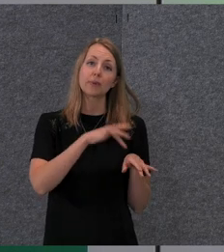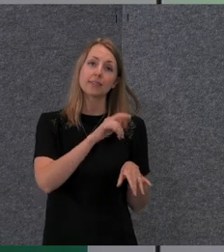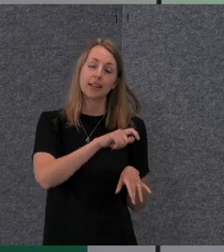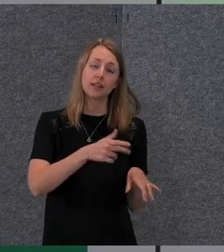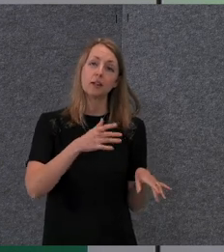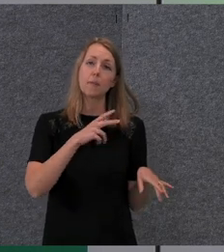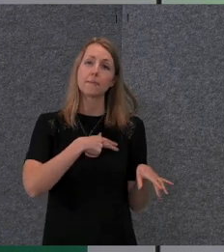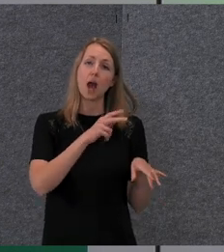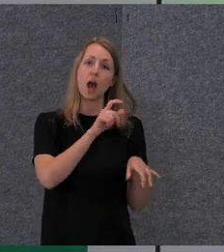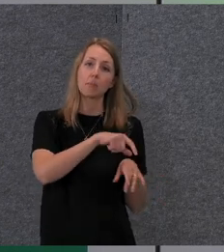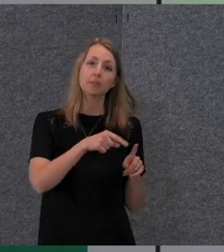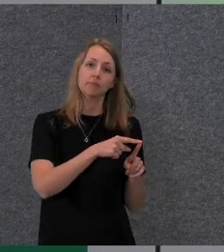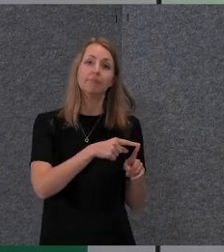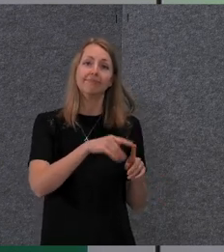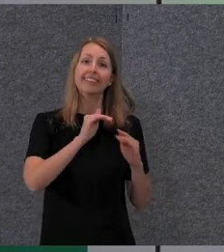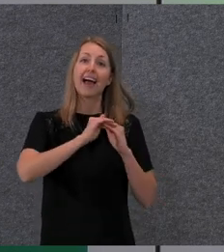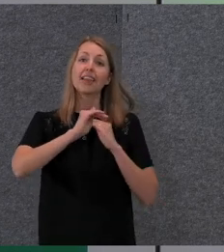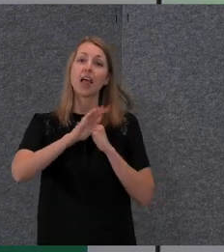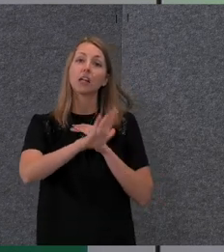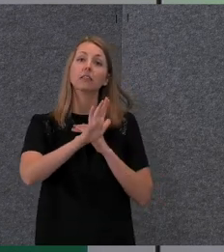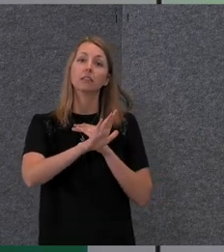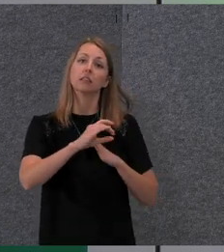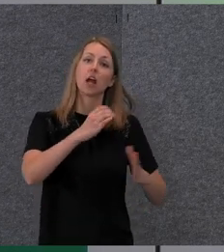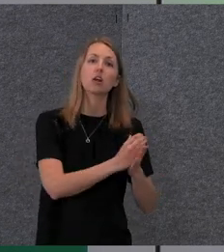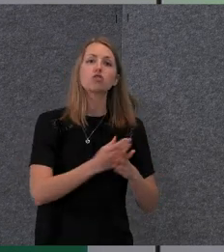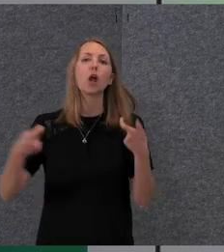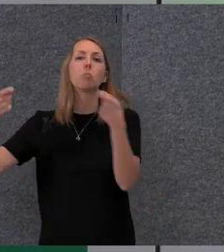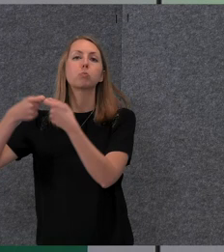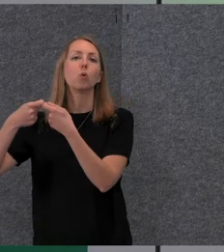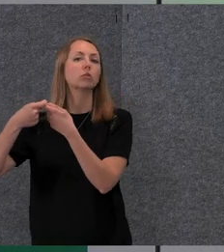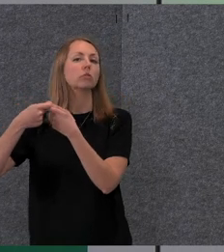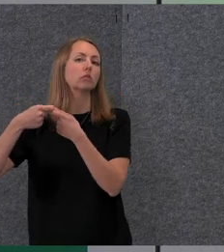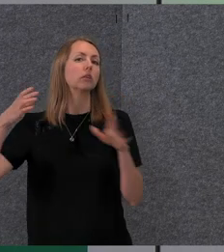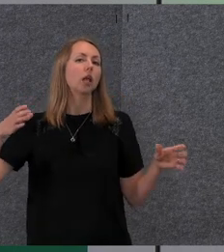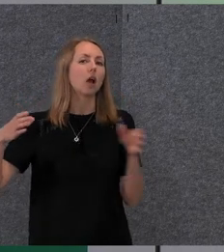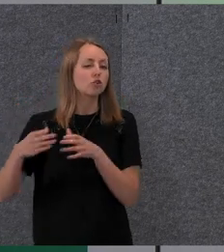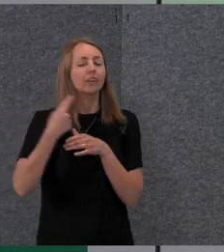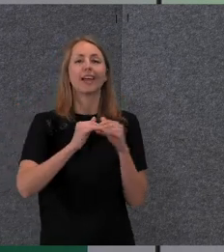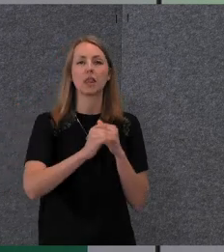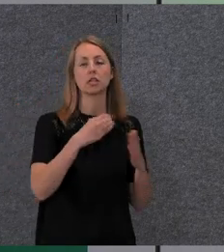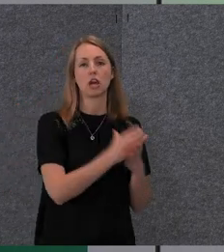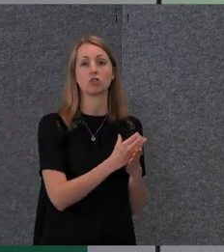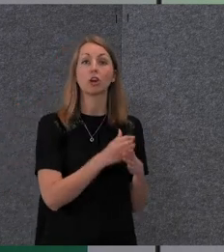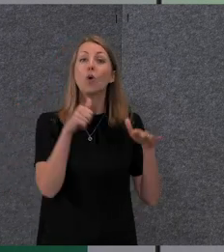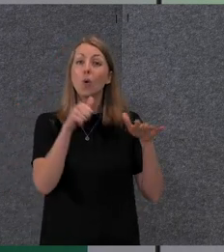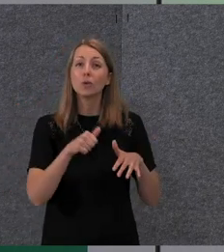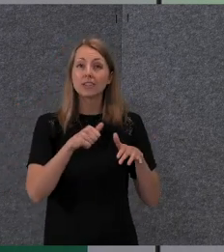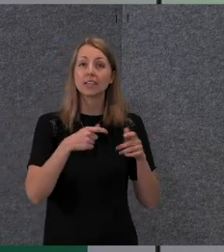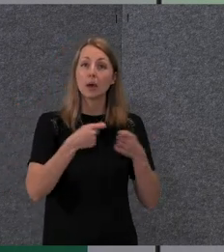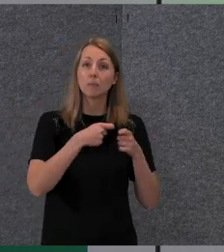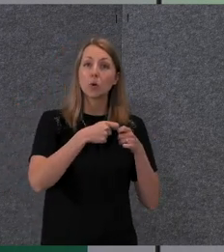von den Ländern angestellt, nicht vom Bund. Und dass 16 Bundesländer und ein koordiniertes